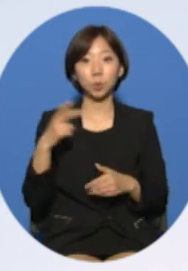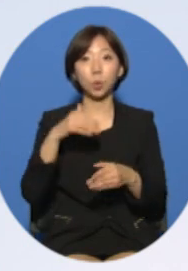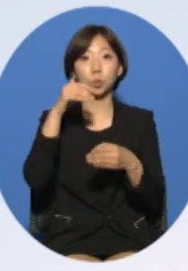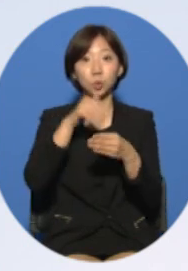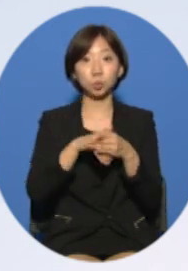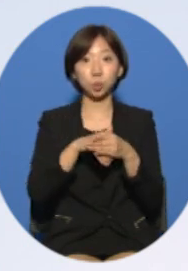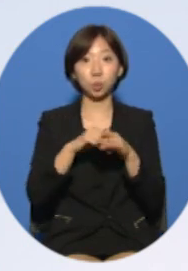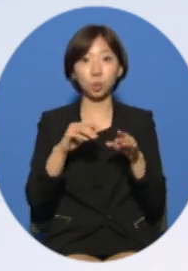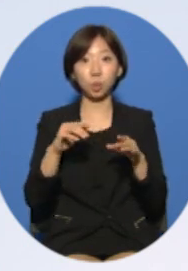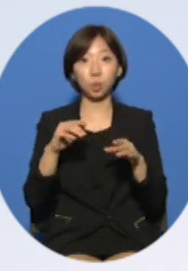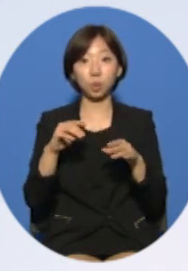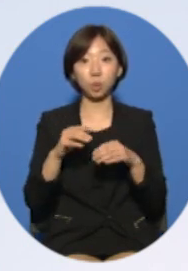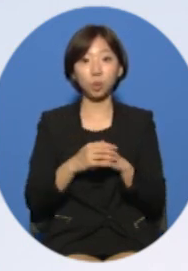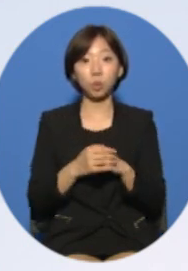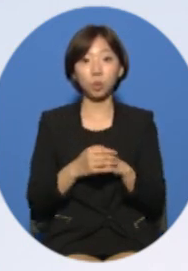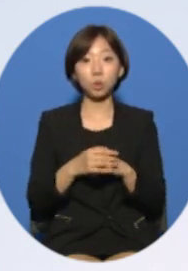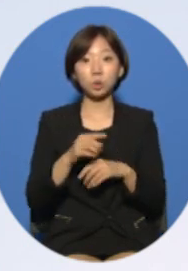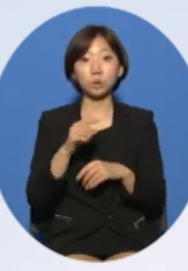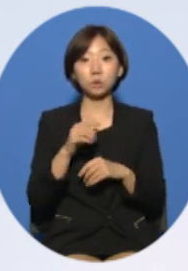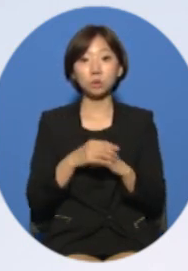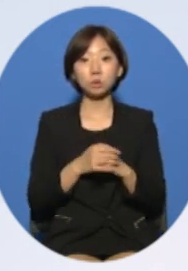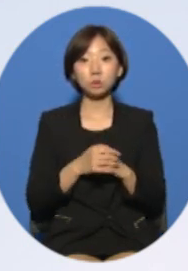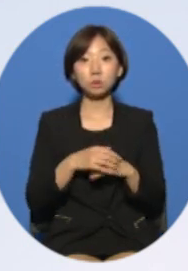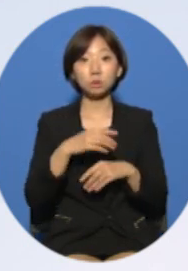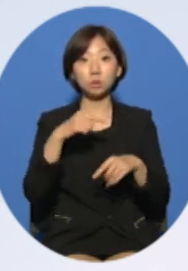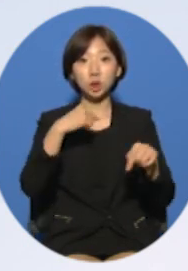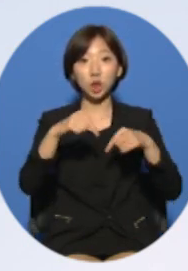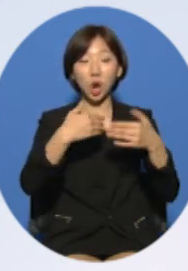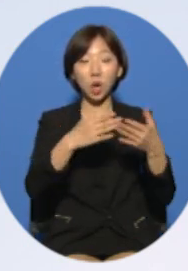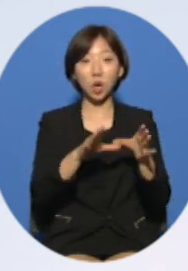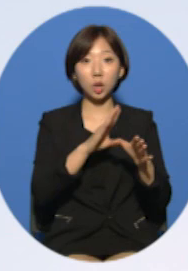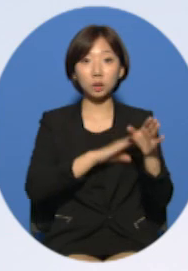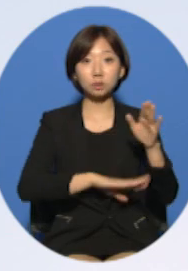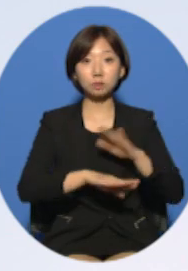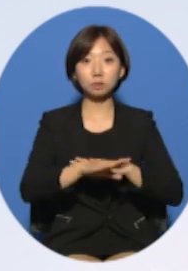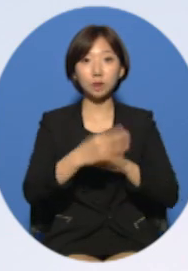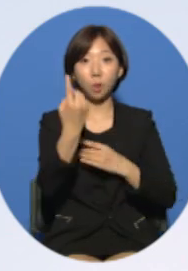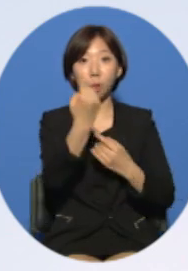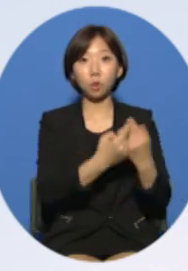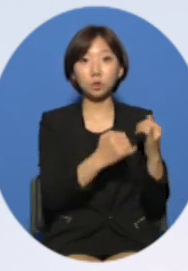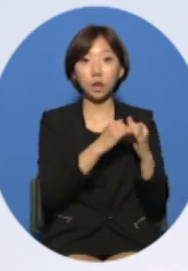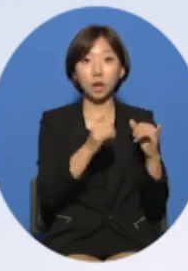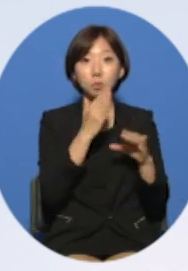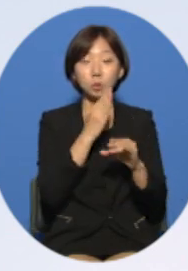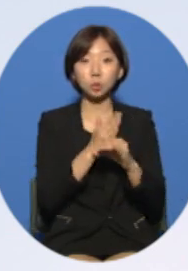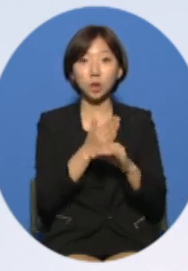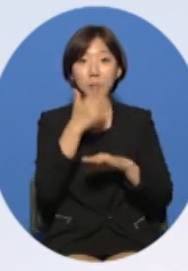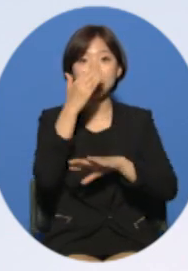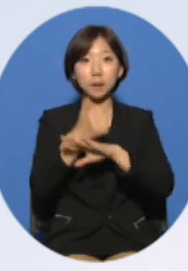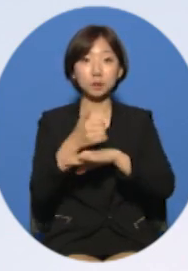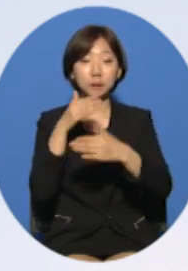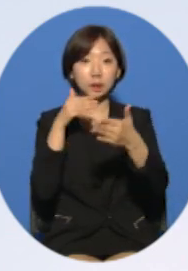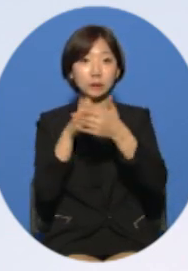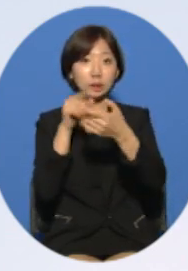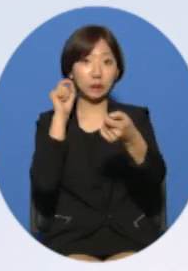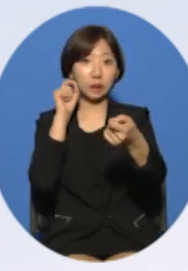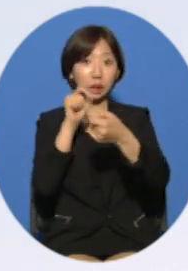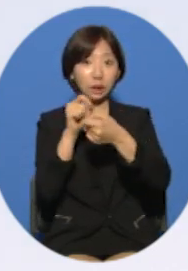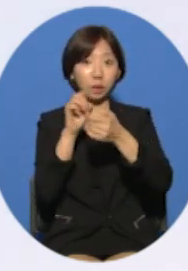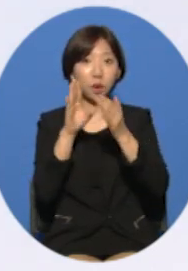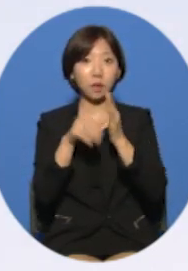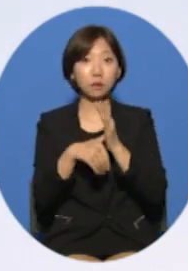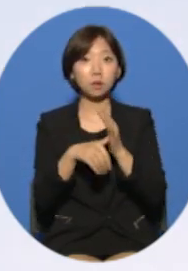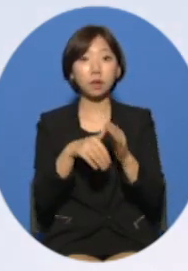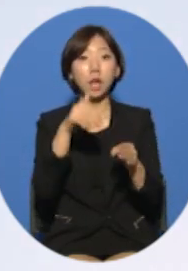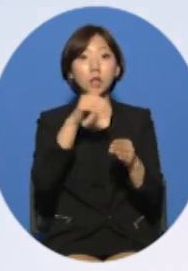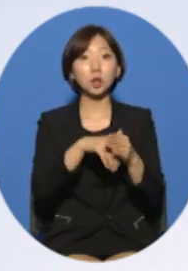참관인들 중에는 간혹 가다가 그 이제 대부분 투표 마감 시간에 그런 일이 발생하는데 네. 선거인명부 앞에서 이렇게 좀 왔다